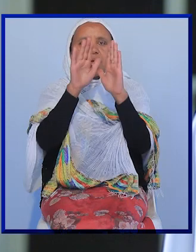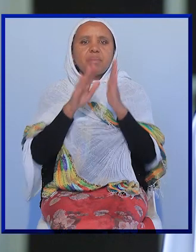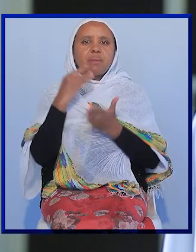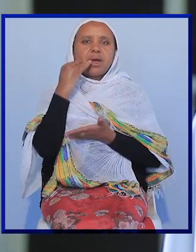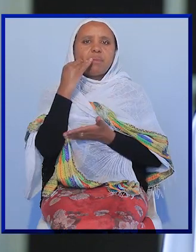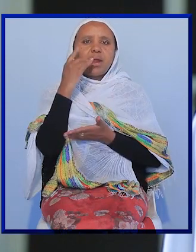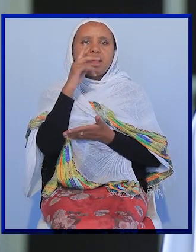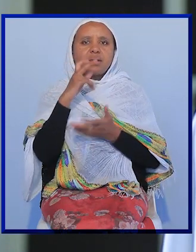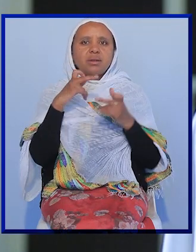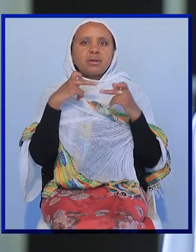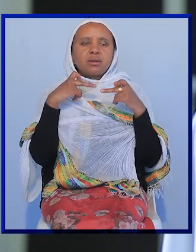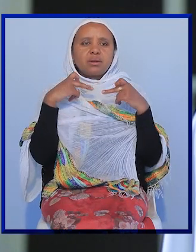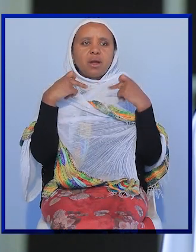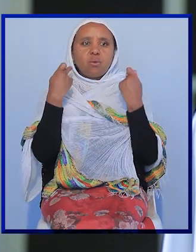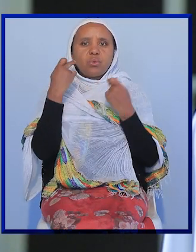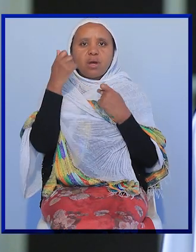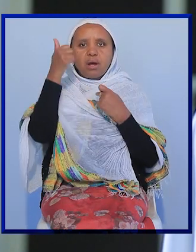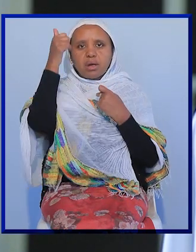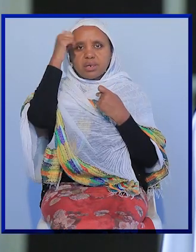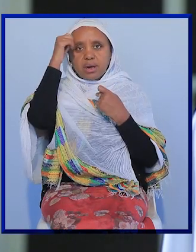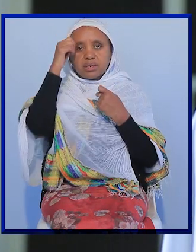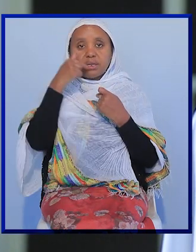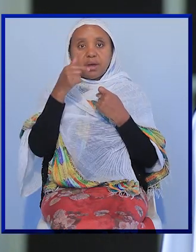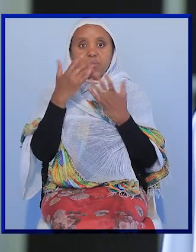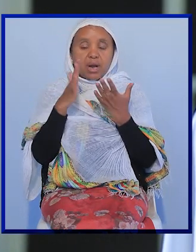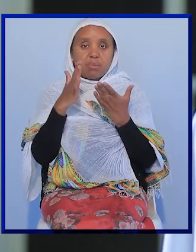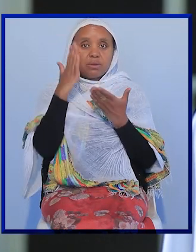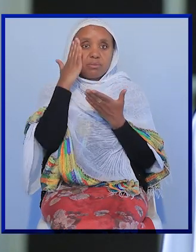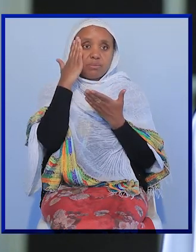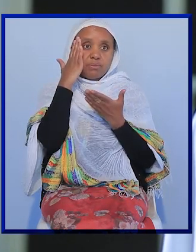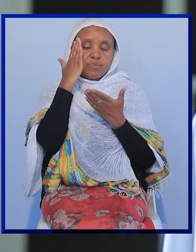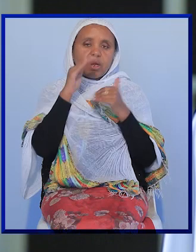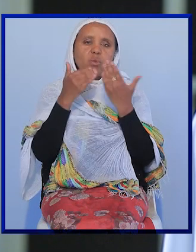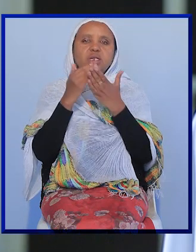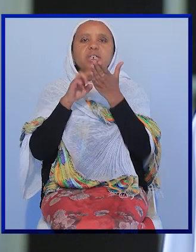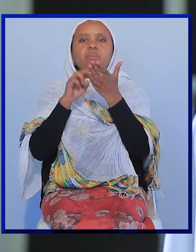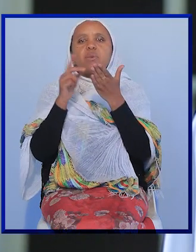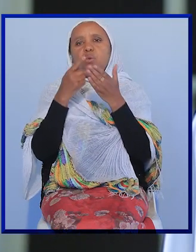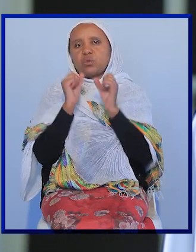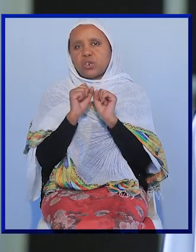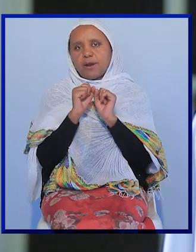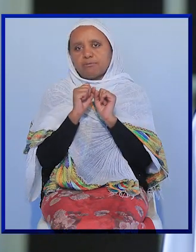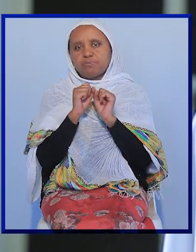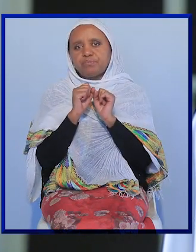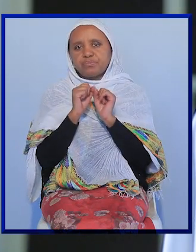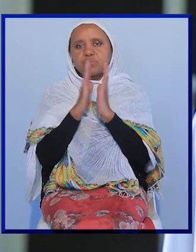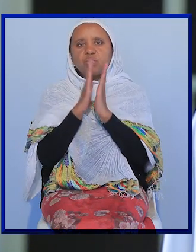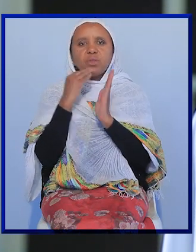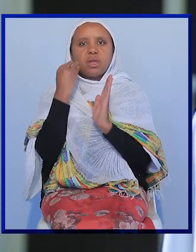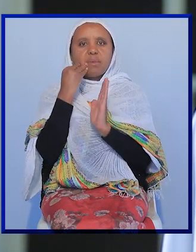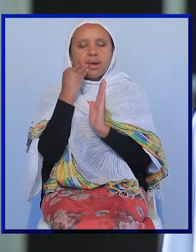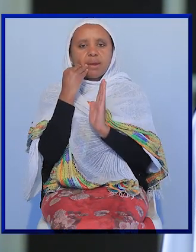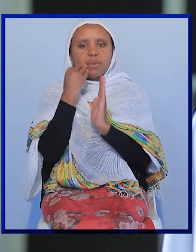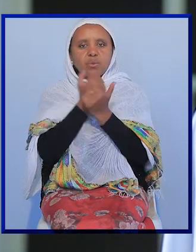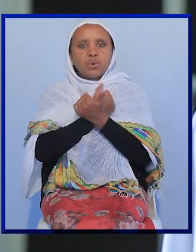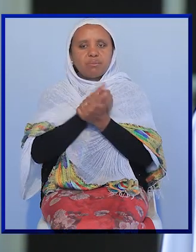ላይ አንድ ዲያቆን አስቴራስ የተባለ ምናልባት ታሪኩን ሁላችንም አንብበው ይሆናል ጸሎተ ማርያምን